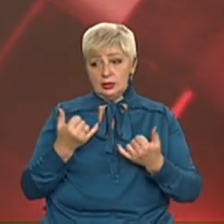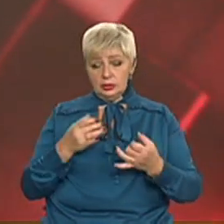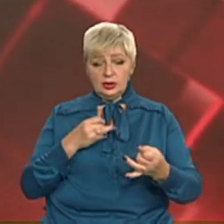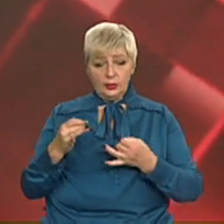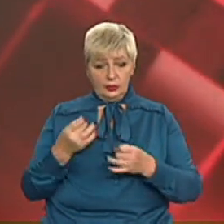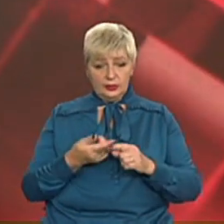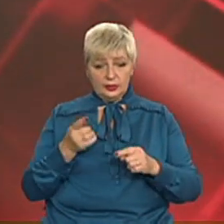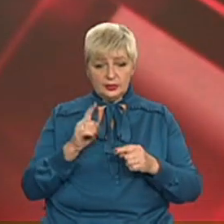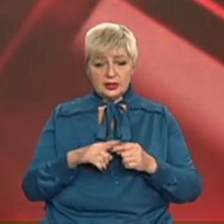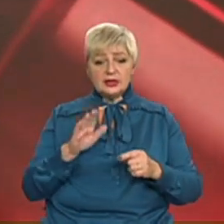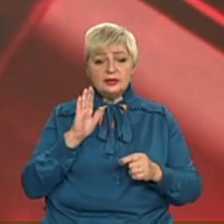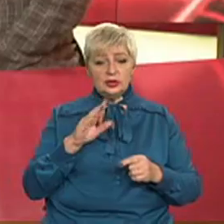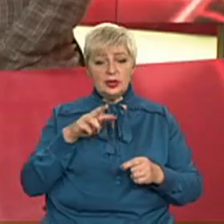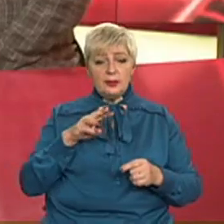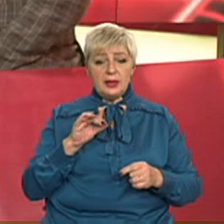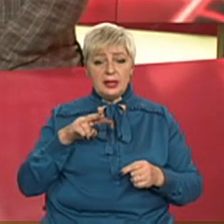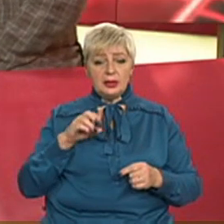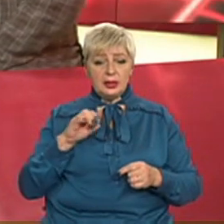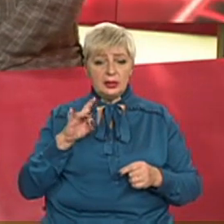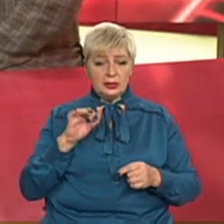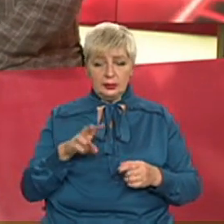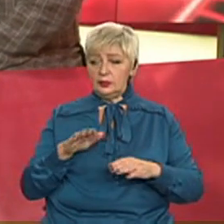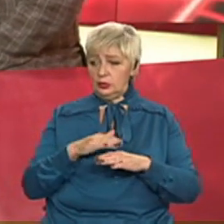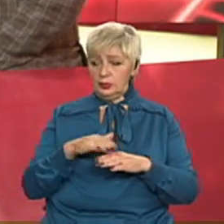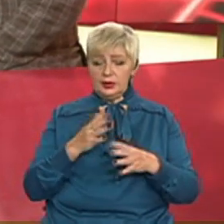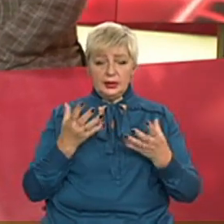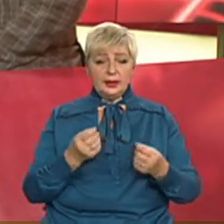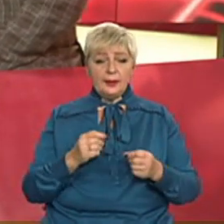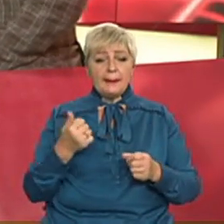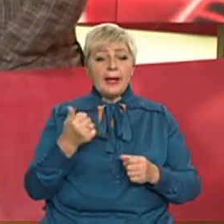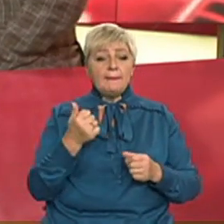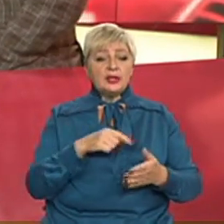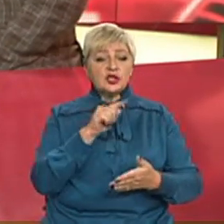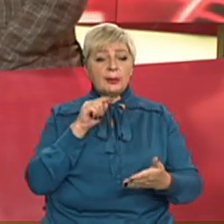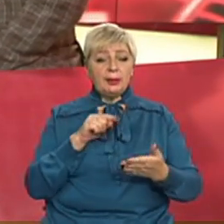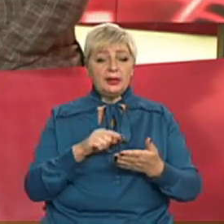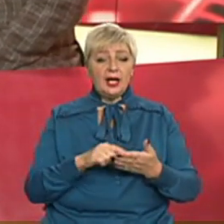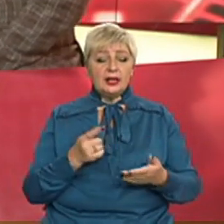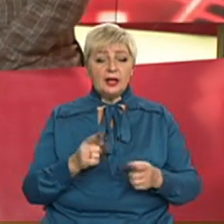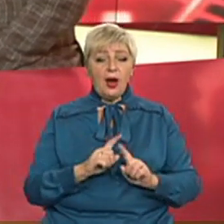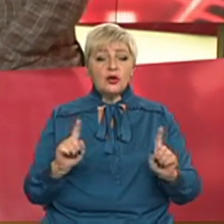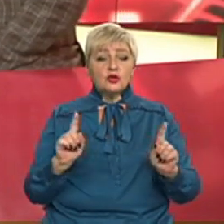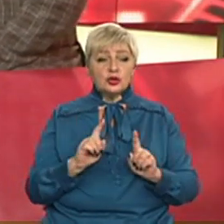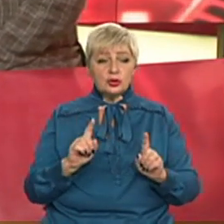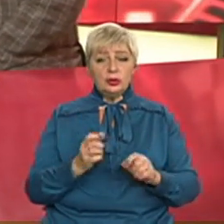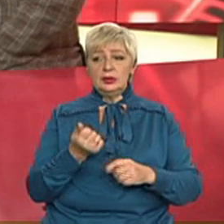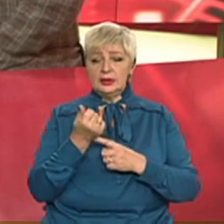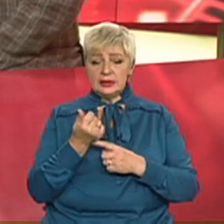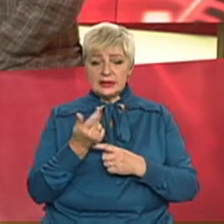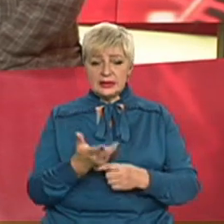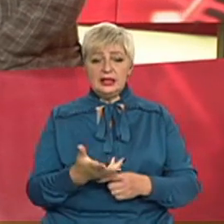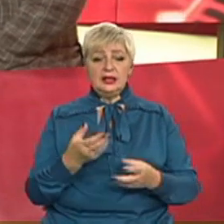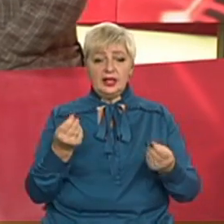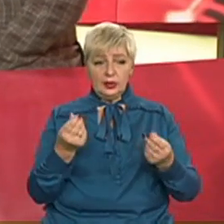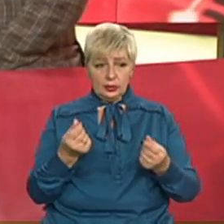міського голови Дніпра Володимиром Міллером. Добрий день. Добрий день. Володимире, тож перше питання – що та